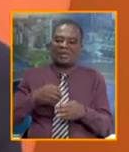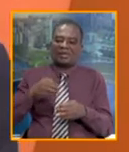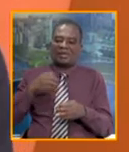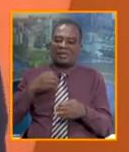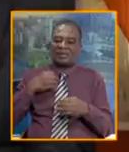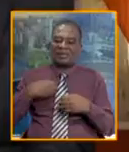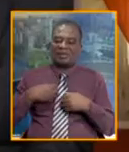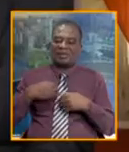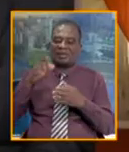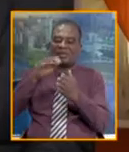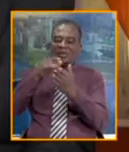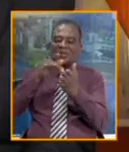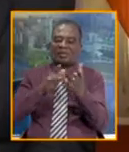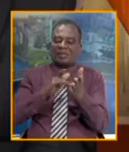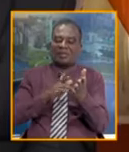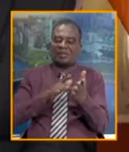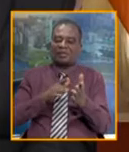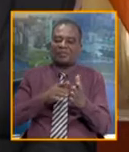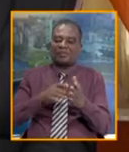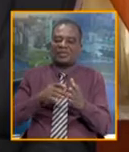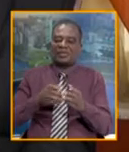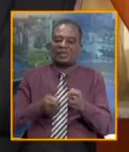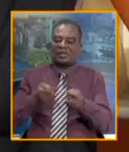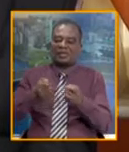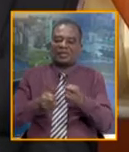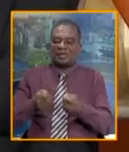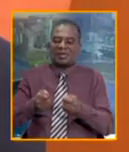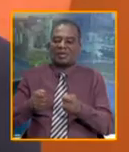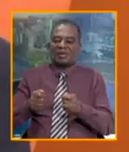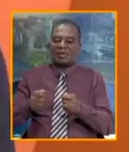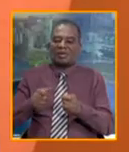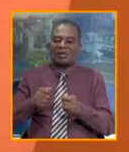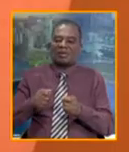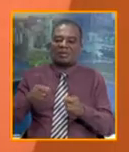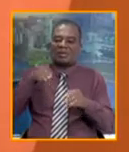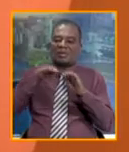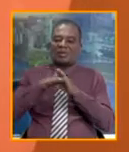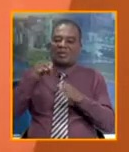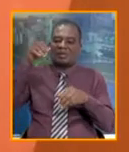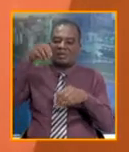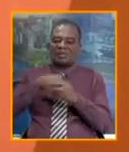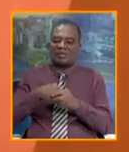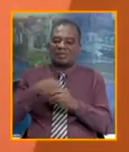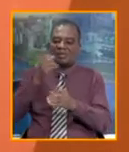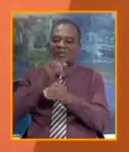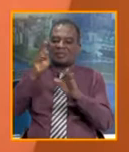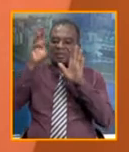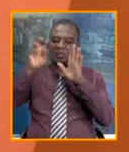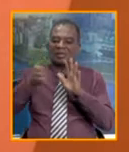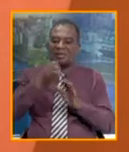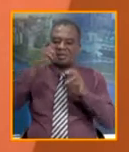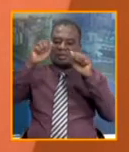des relevés de comptes. Ces guichets automatiques intelligents intègrent également dans leur fonctionnalité